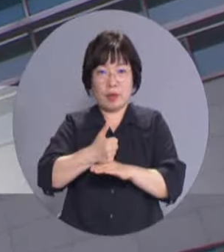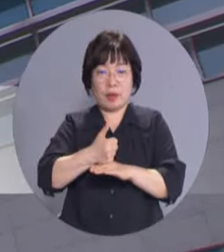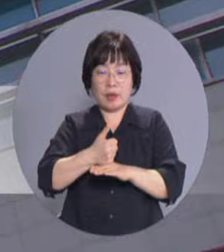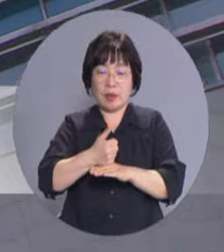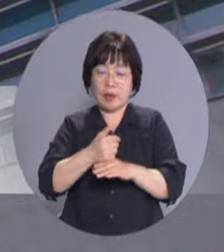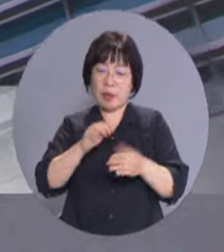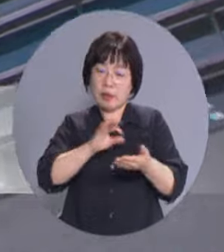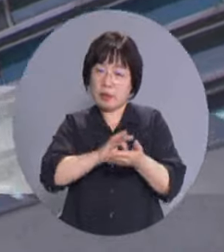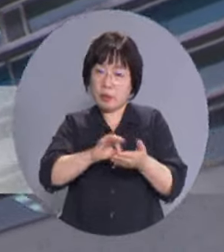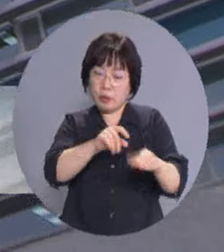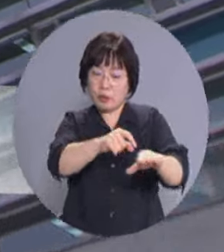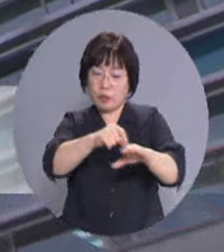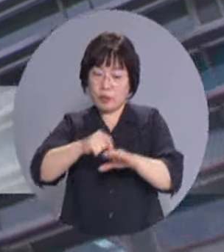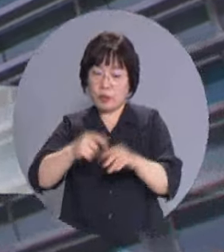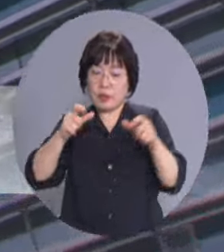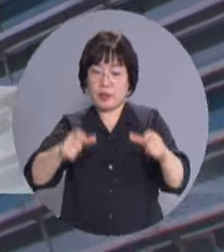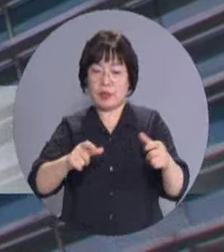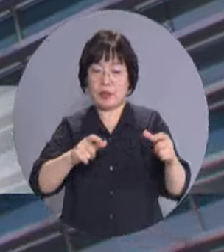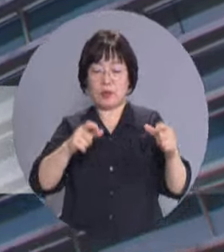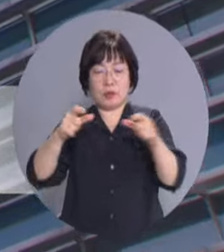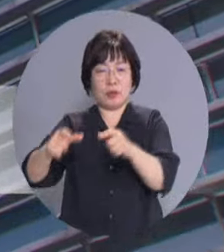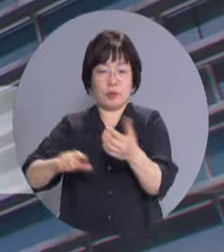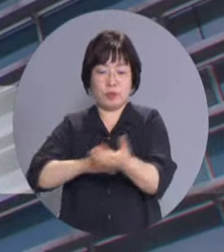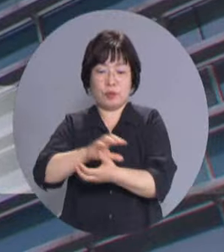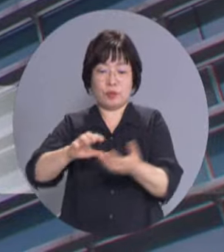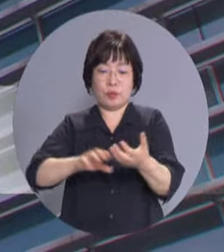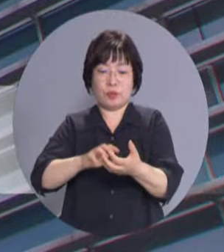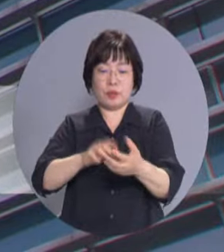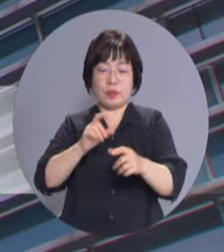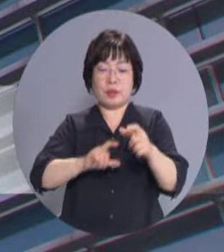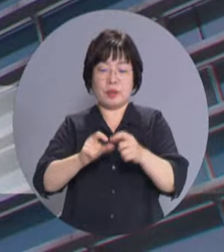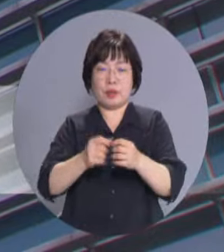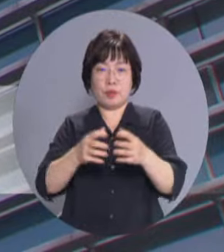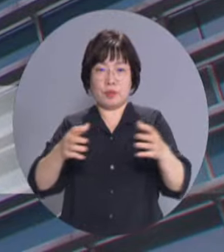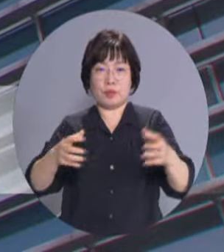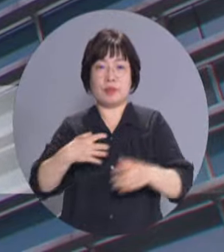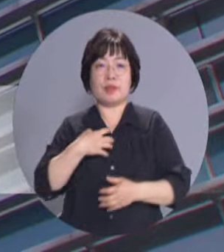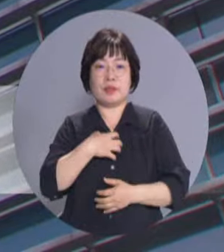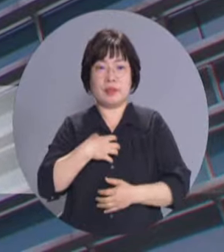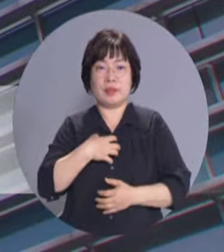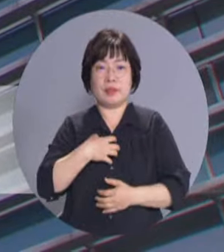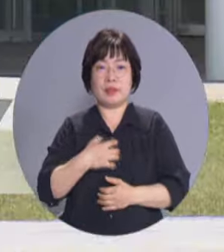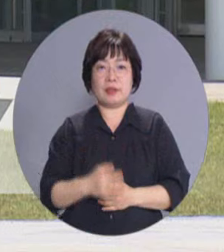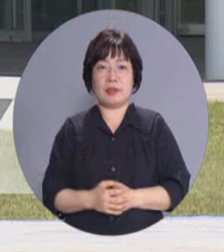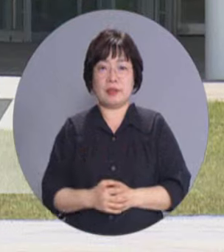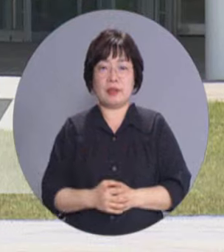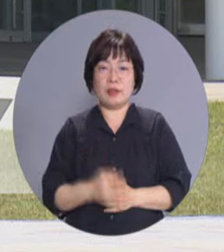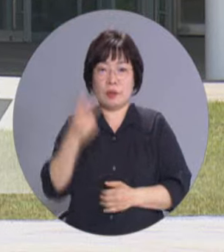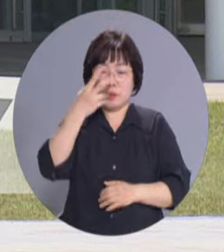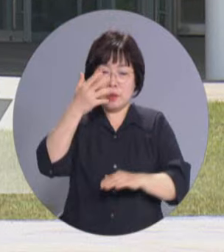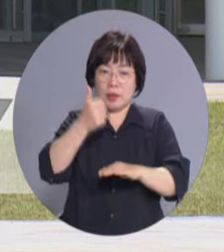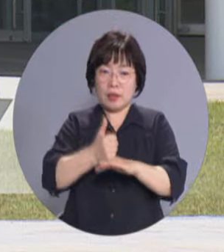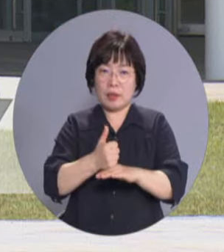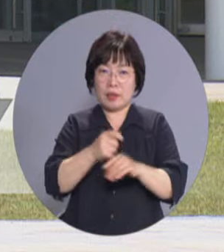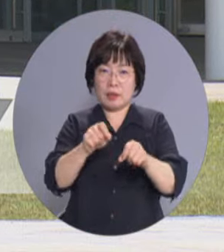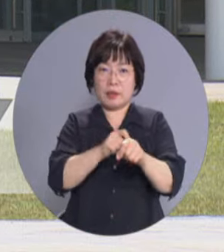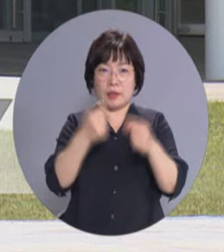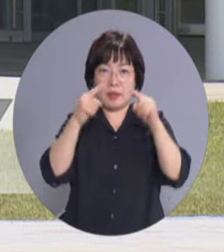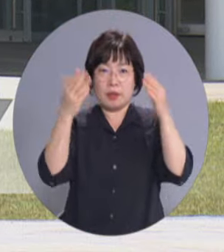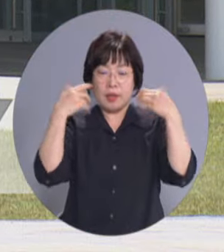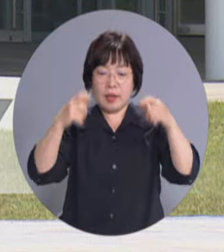이용된다면 지역 갈등이 증폭될 우려가 있었다고 설명했습니다 지난 용은 특정 대학이나